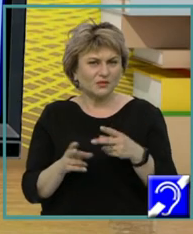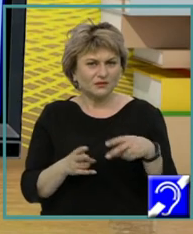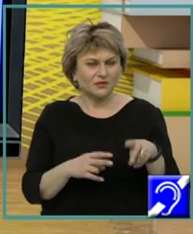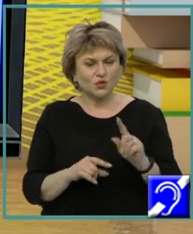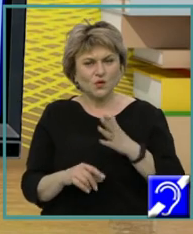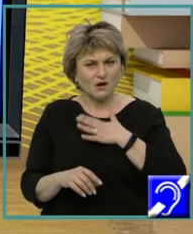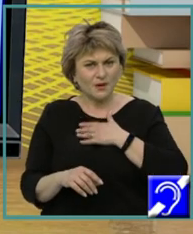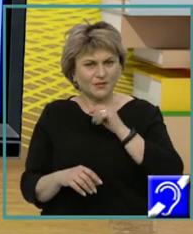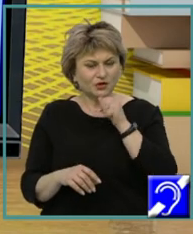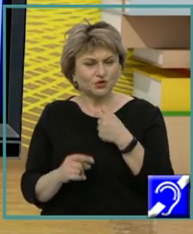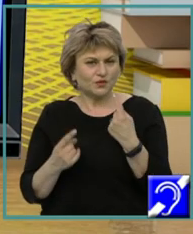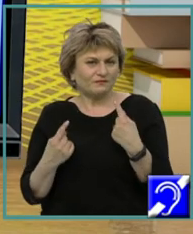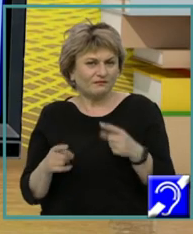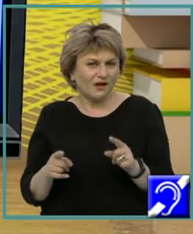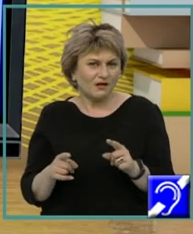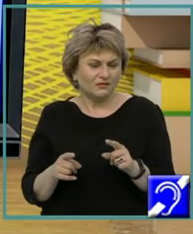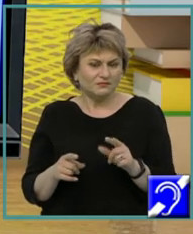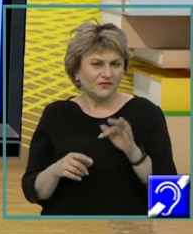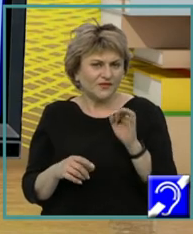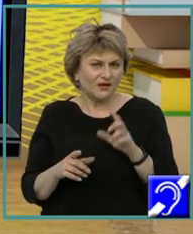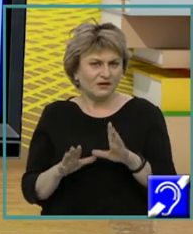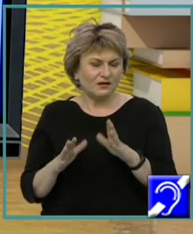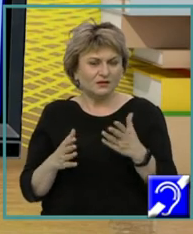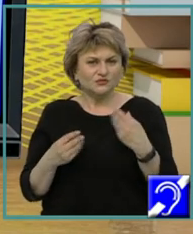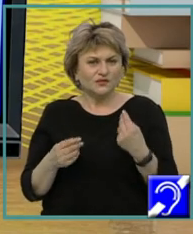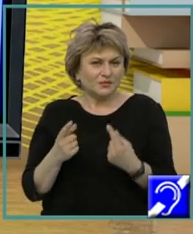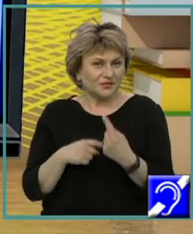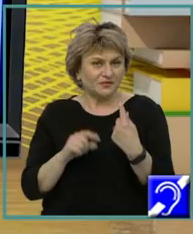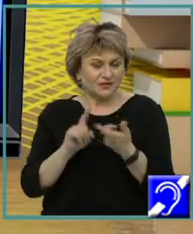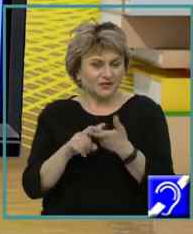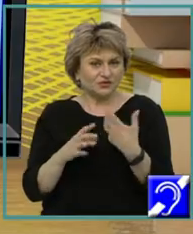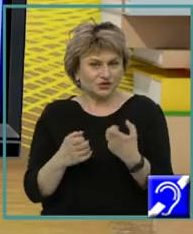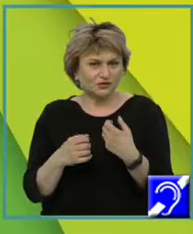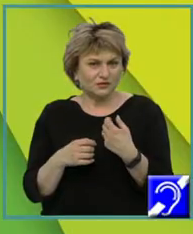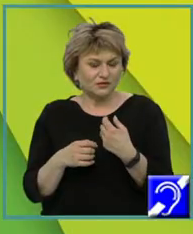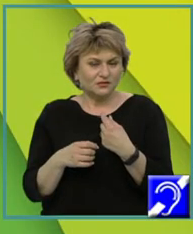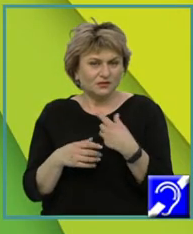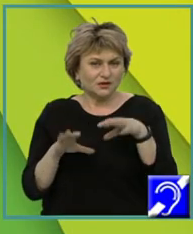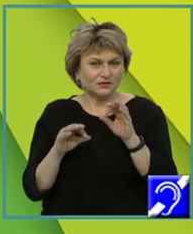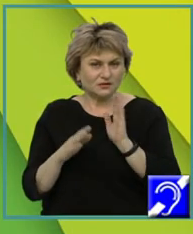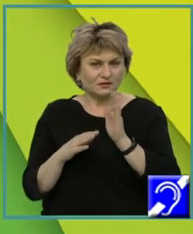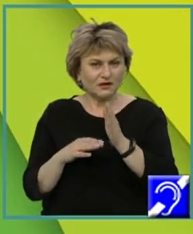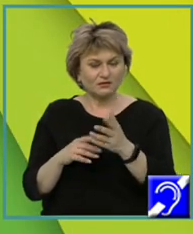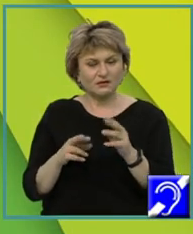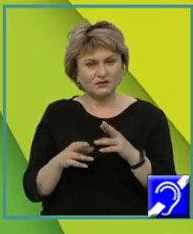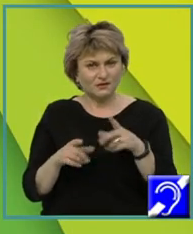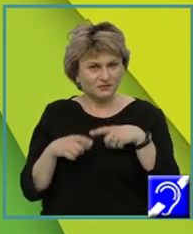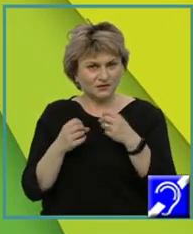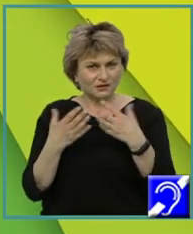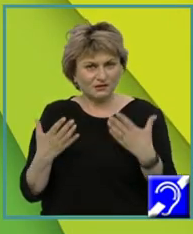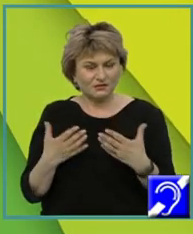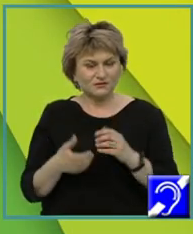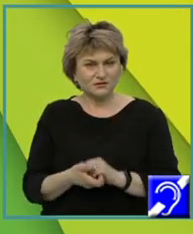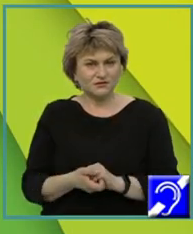am în niciun fel o aparentă legătură cu ceea ce vede și înainte dar e clar că acest